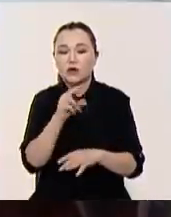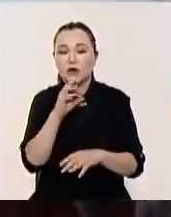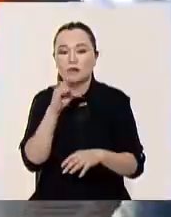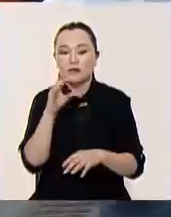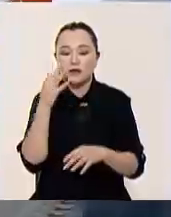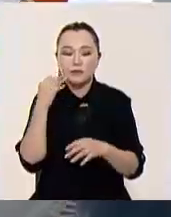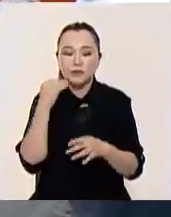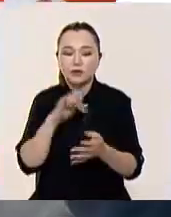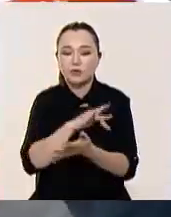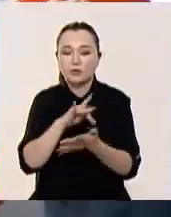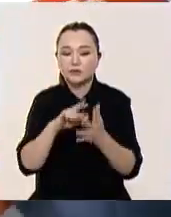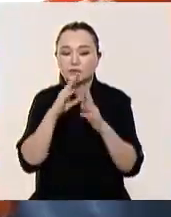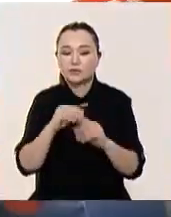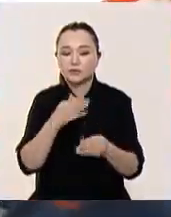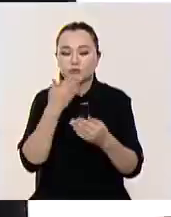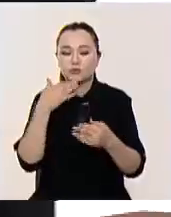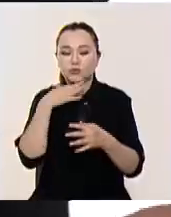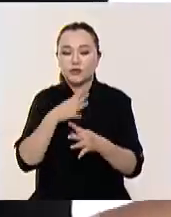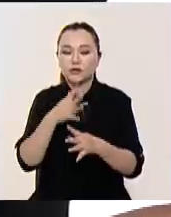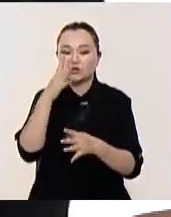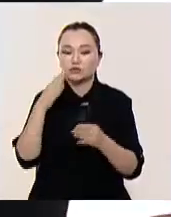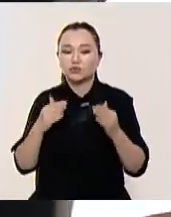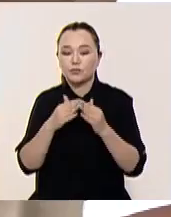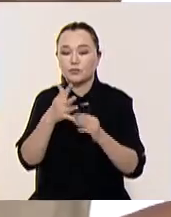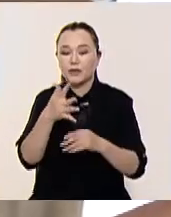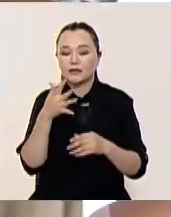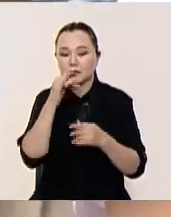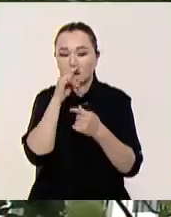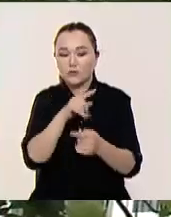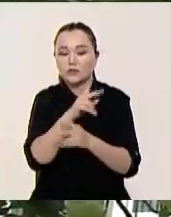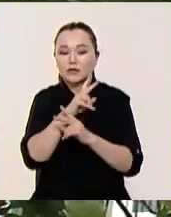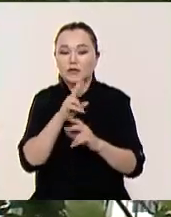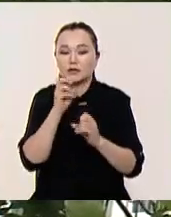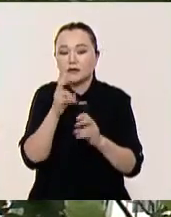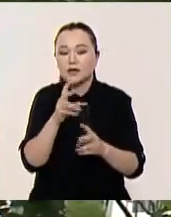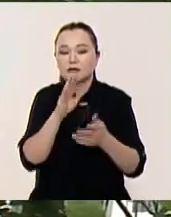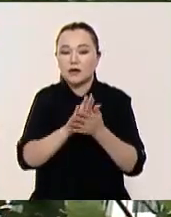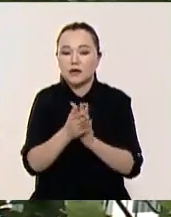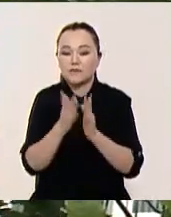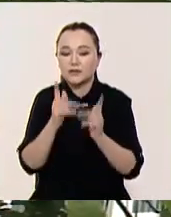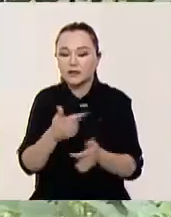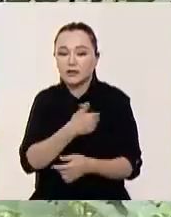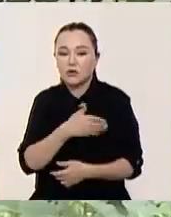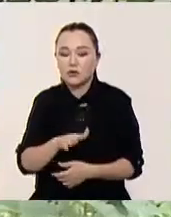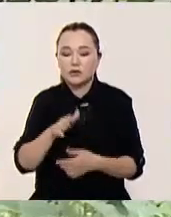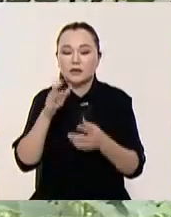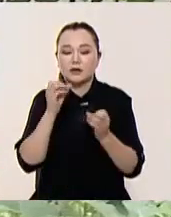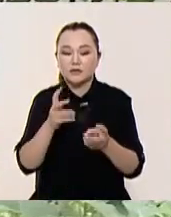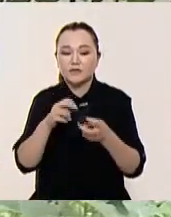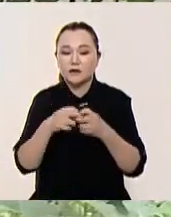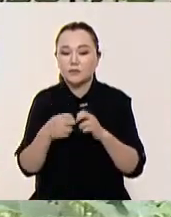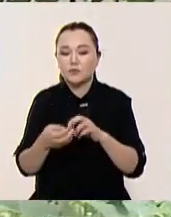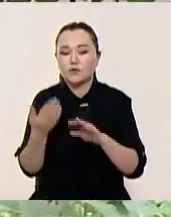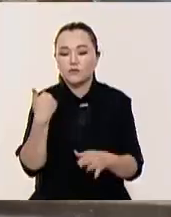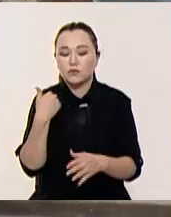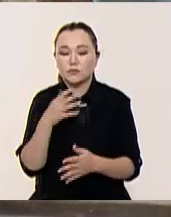Алматы не стихает. Жители многоэтажного жилого комплекса и пятиэтажки напротив никак не могут договориться. По словам жителей, проблема назрела